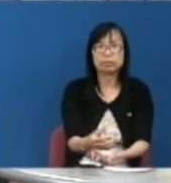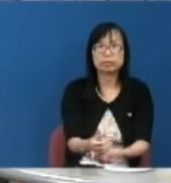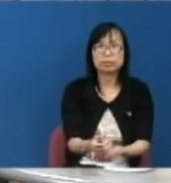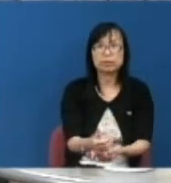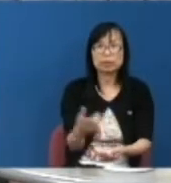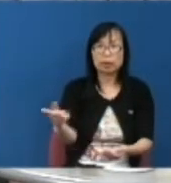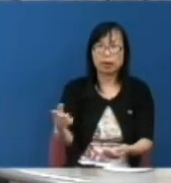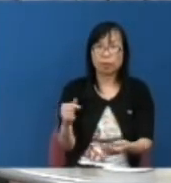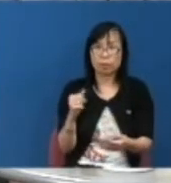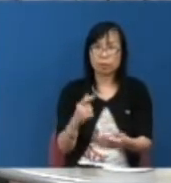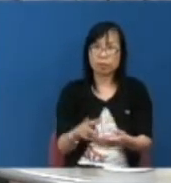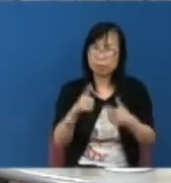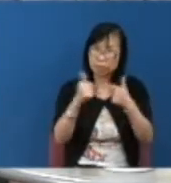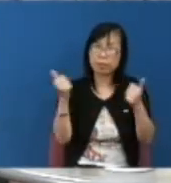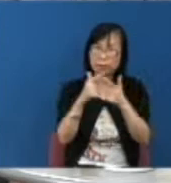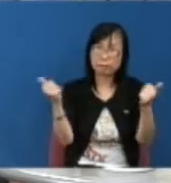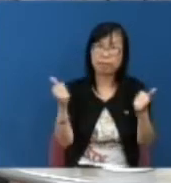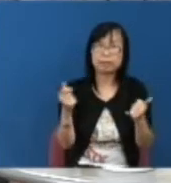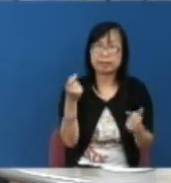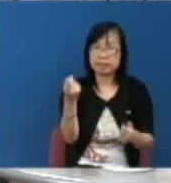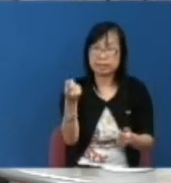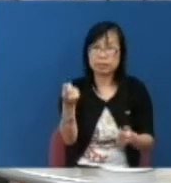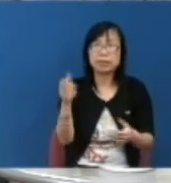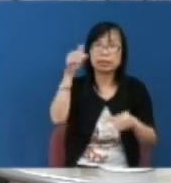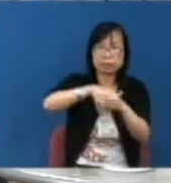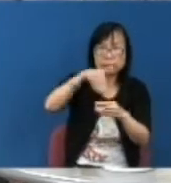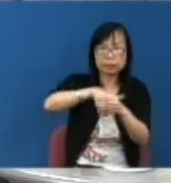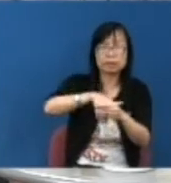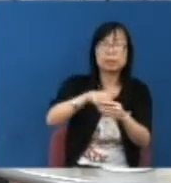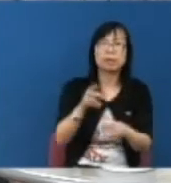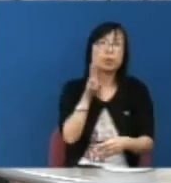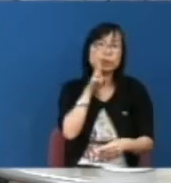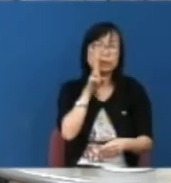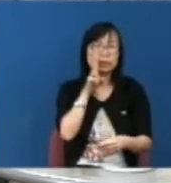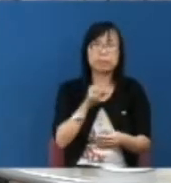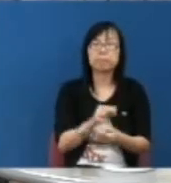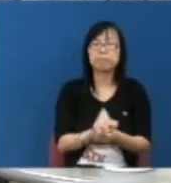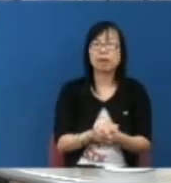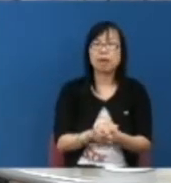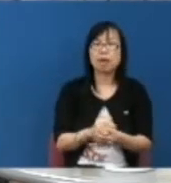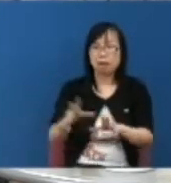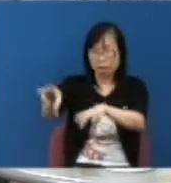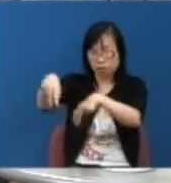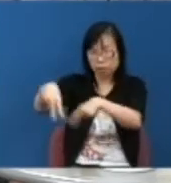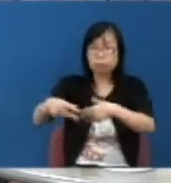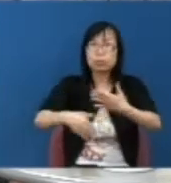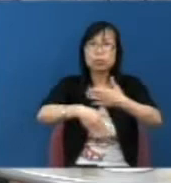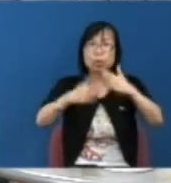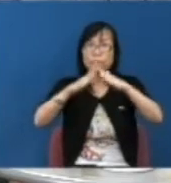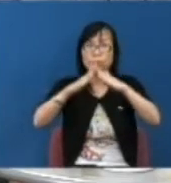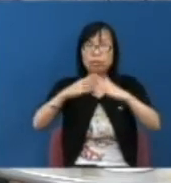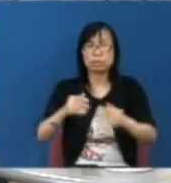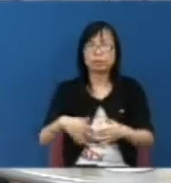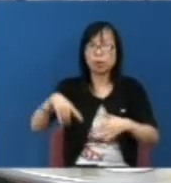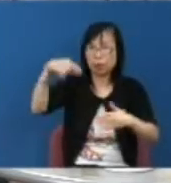我覺得呢個係比較適合喺一個小型嘅投資，即係例如一個村屋一個單